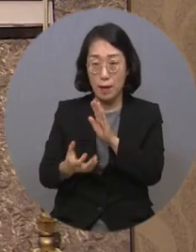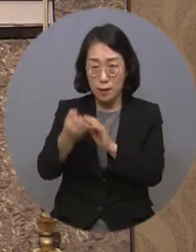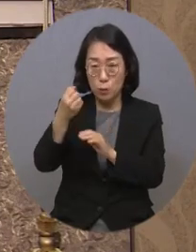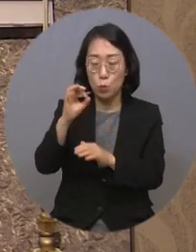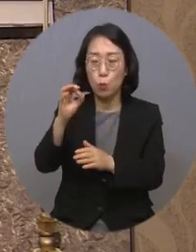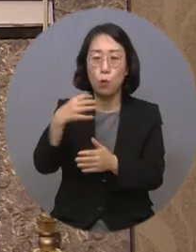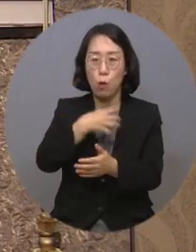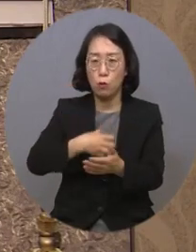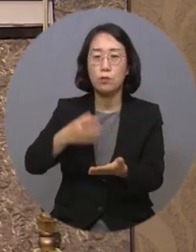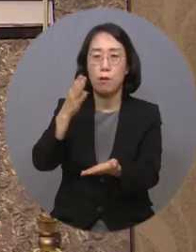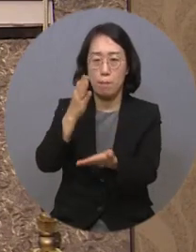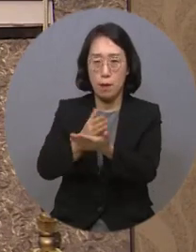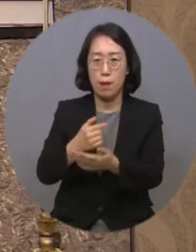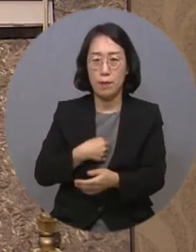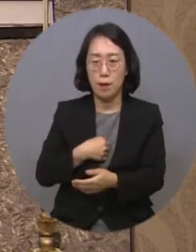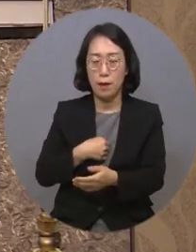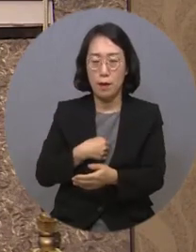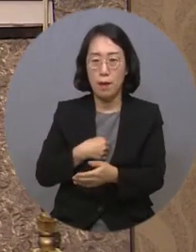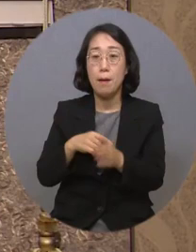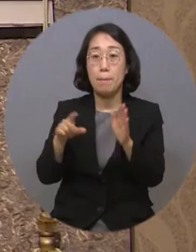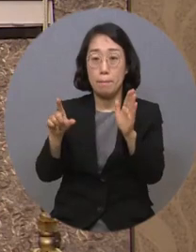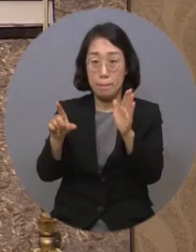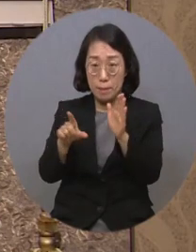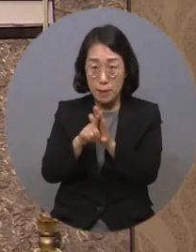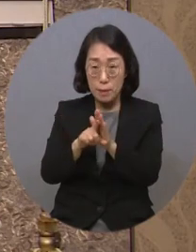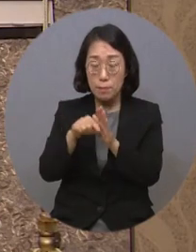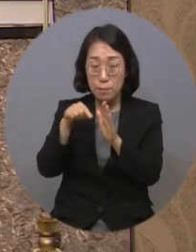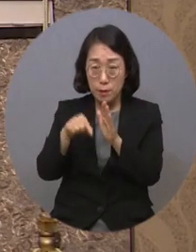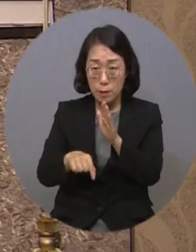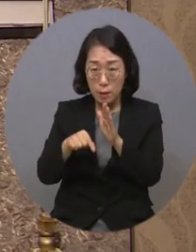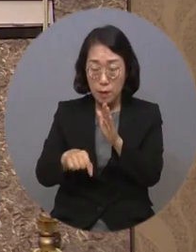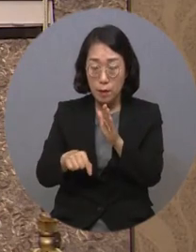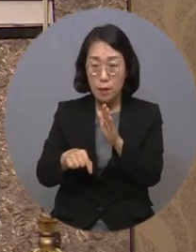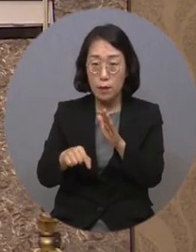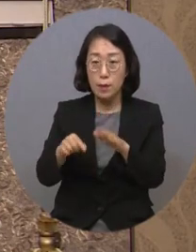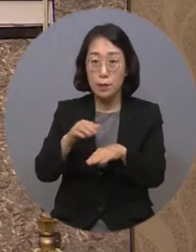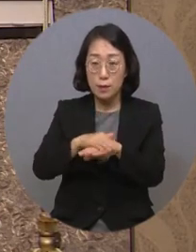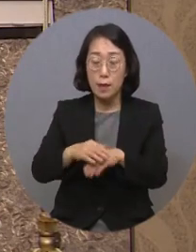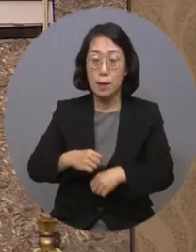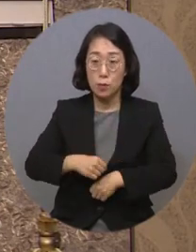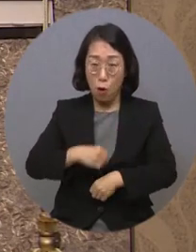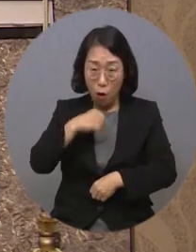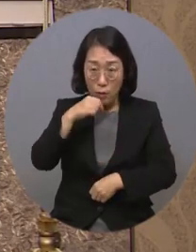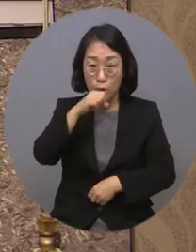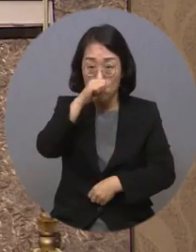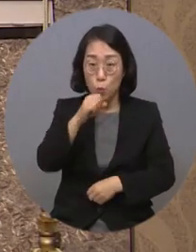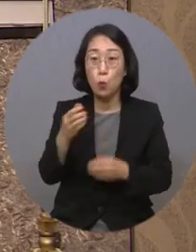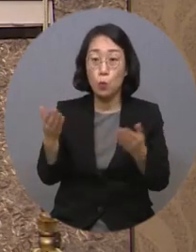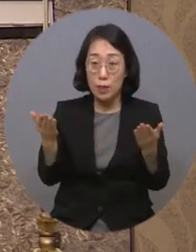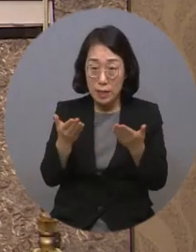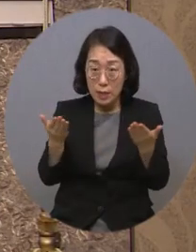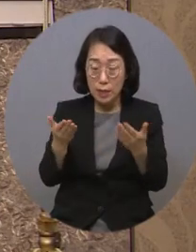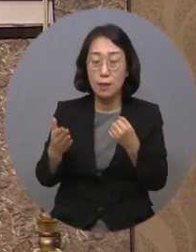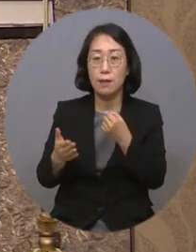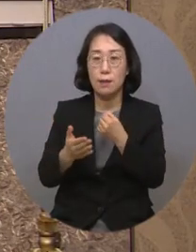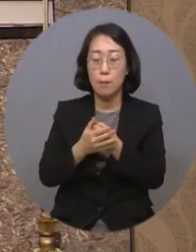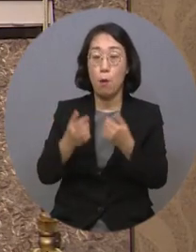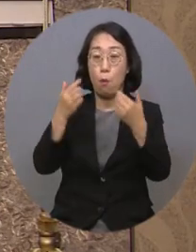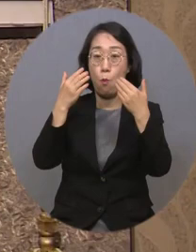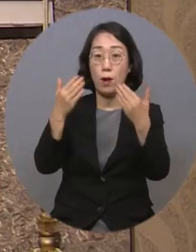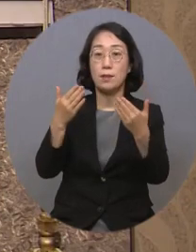필요 없다. 나는 내가 신앙적으로 이 일이 선한 일이라고 확신을 받았기 때문에 했기